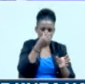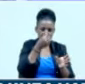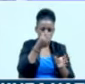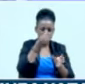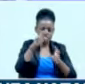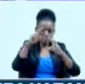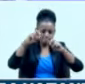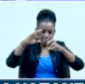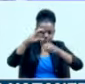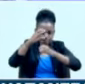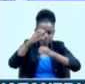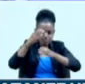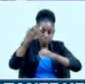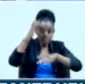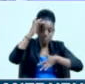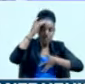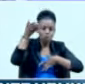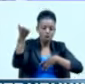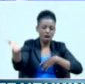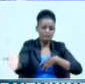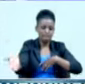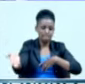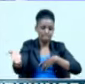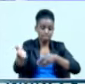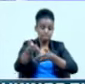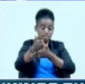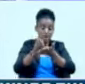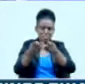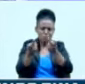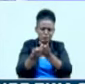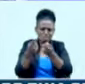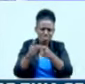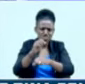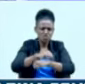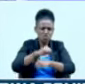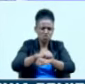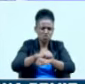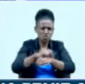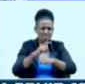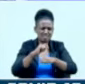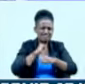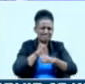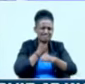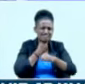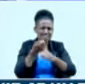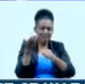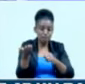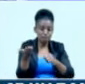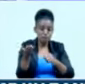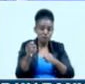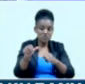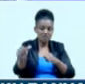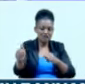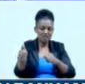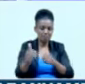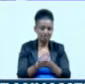turabasuzuma dusanga bafite uburwayi, hari n'abandi twagiye tubona ahantu hatandukanye nko mu mashuri, muri za gereza, mu ndetse n'ahandi